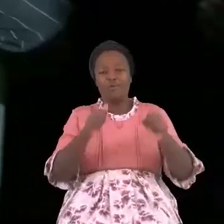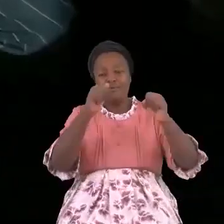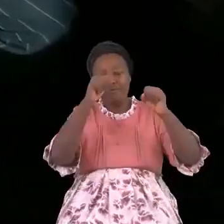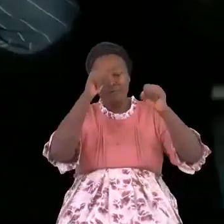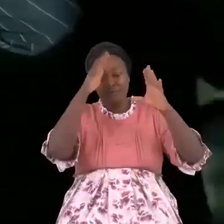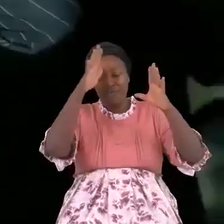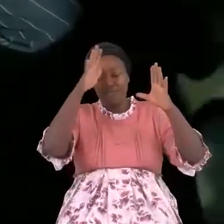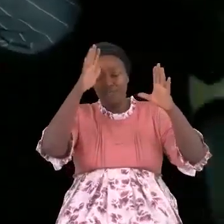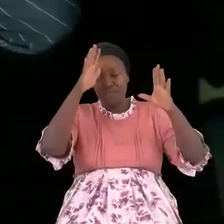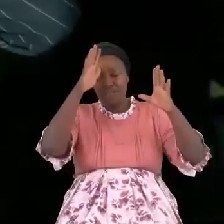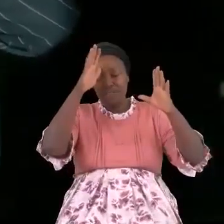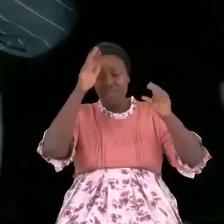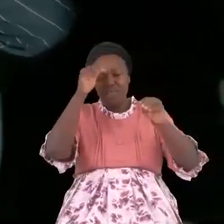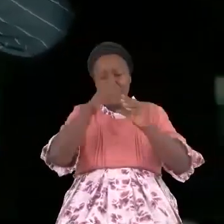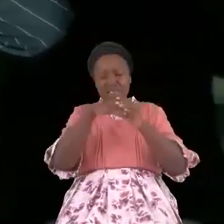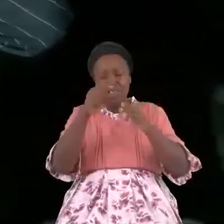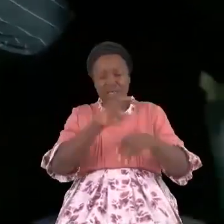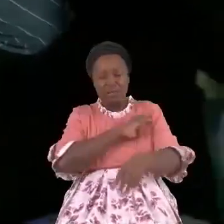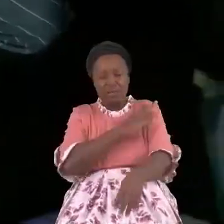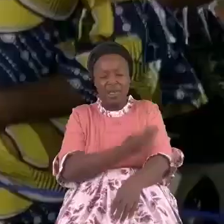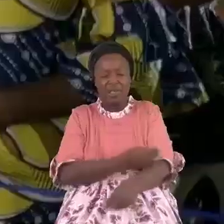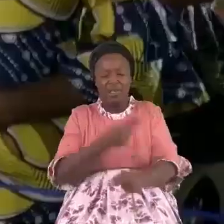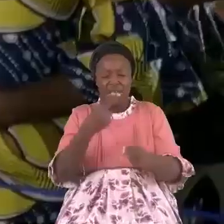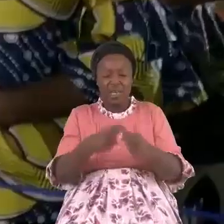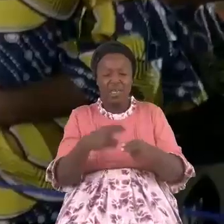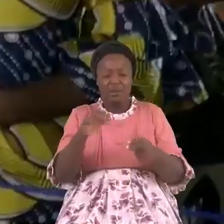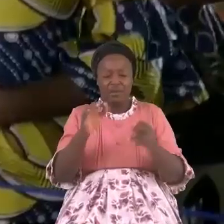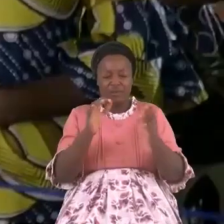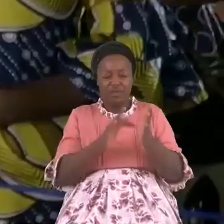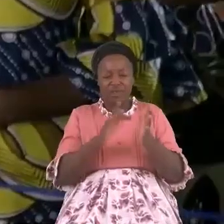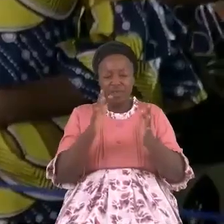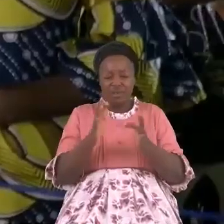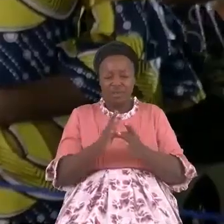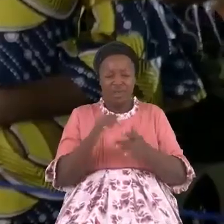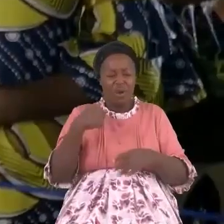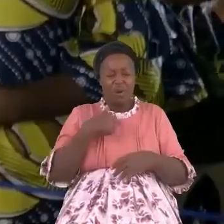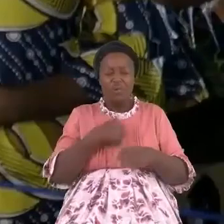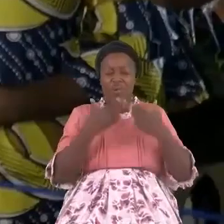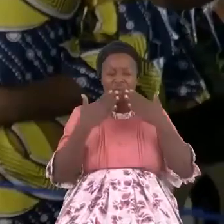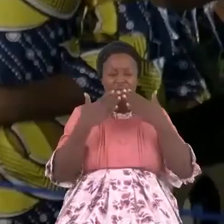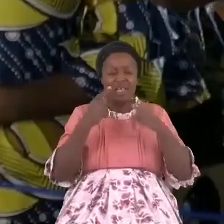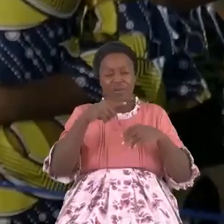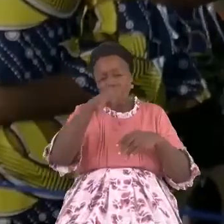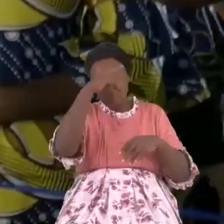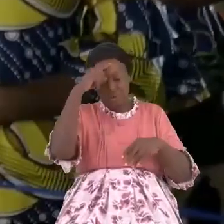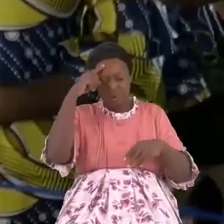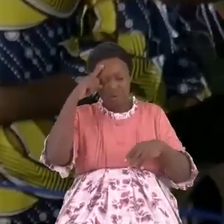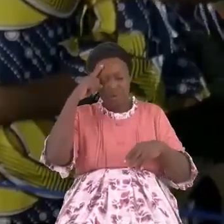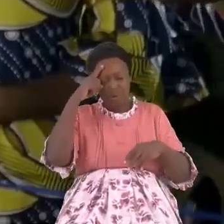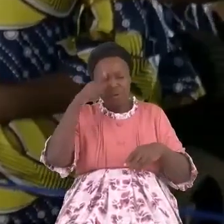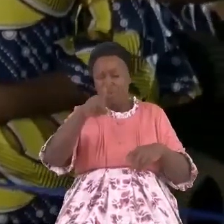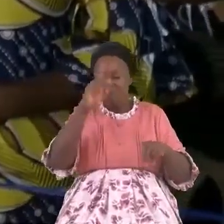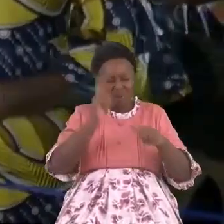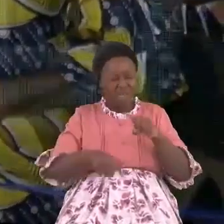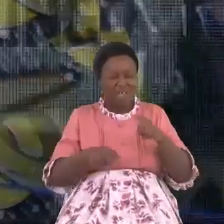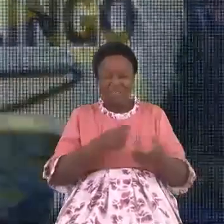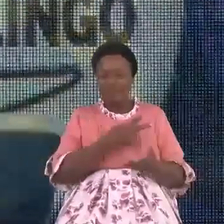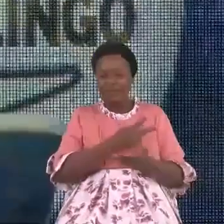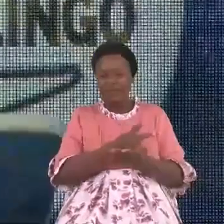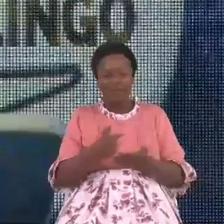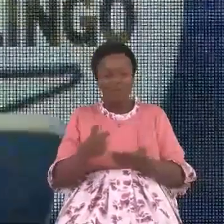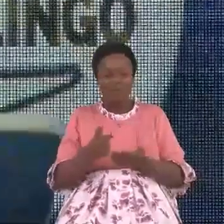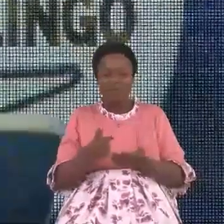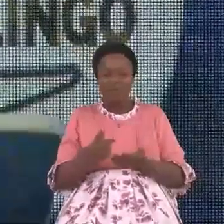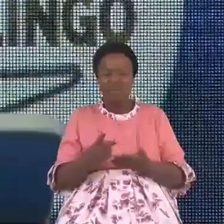Chineke nke eluigwe, ọ bụ n'aha Jizọs. Anyị na-ekele gị n'ihi na ị dịghị eme atụ agha. Ihe ị kwuru na